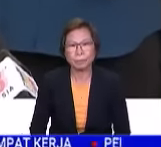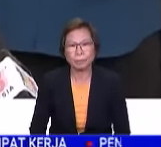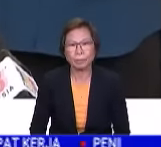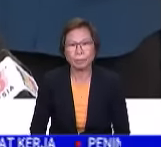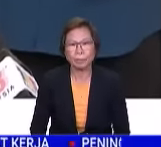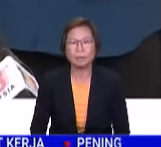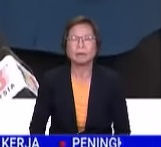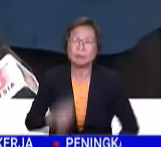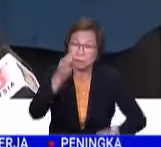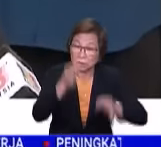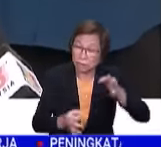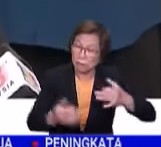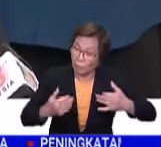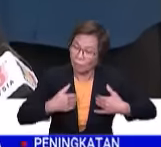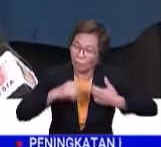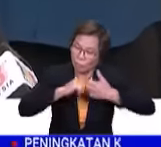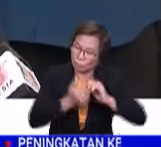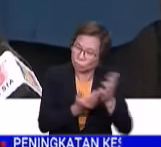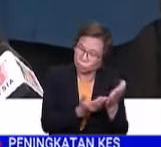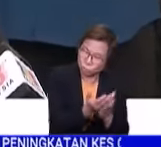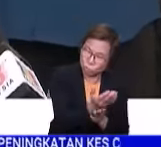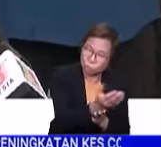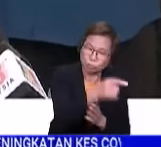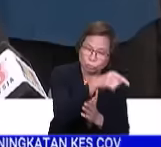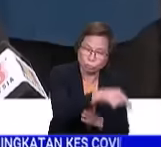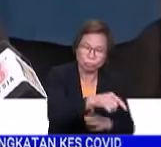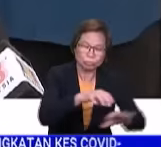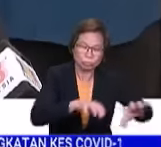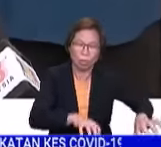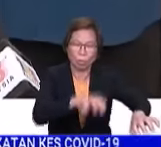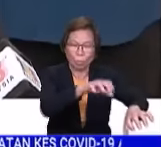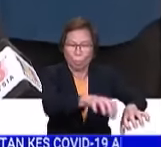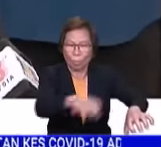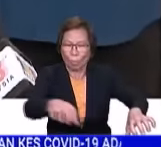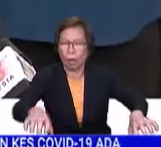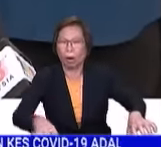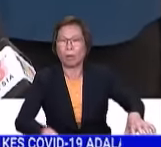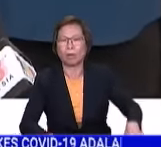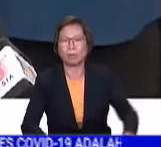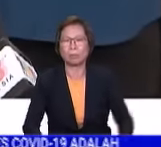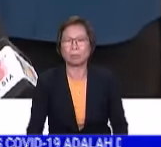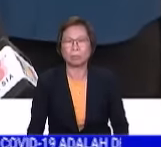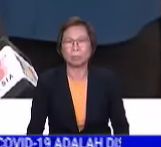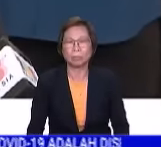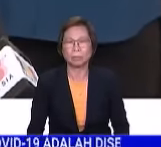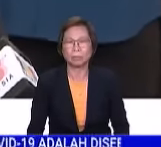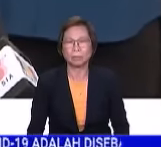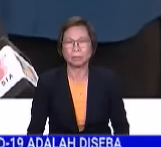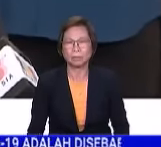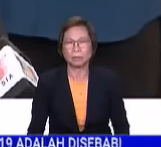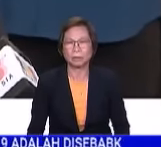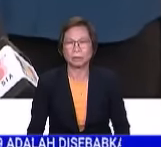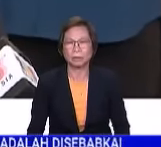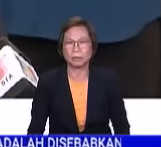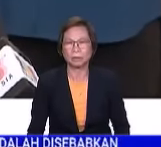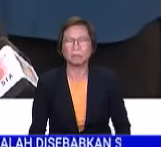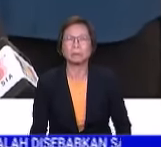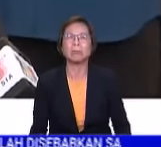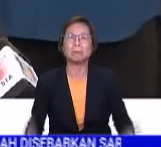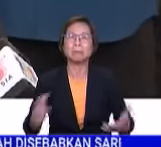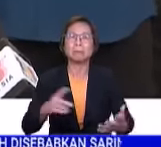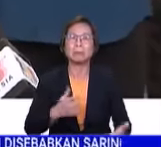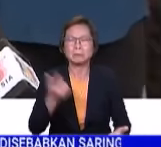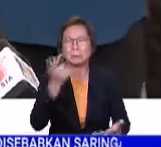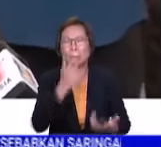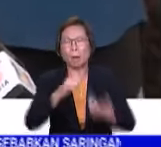jika ada masalah terus ke tempat berkaitan, kita kalau boleh kita tak nak tengok isu yang berkaitan dengan